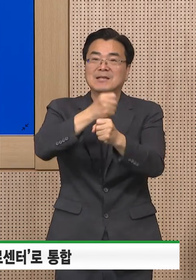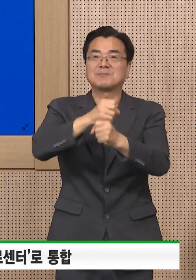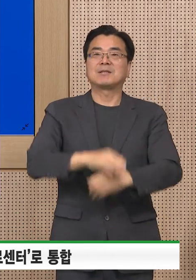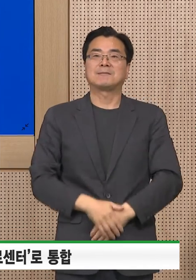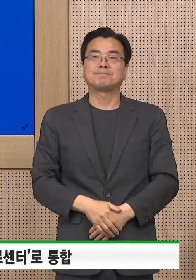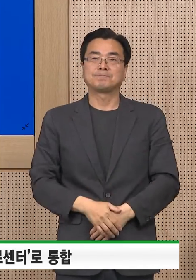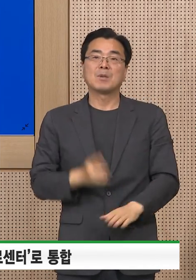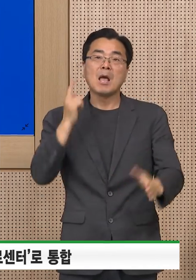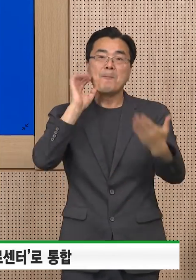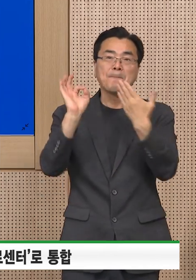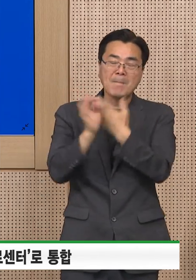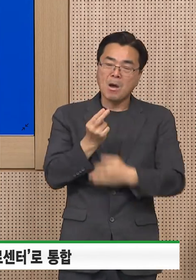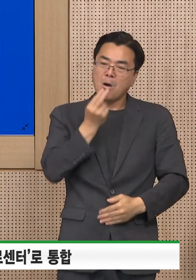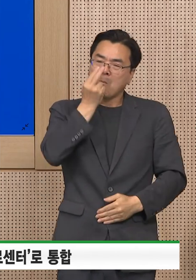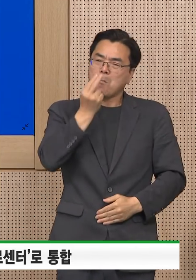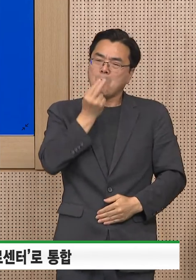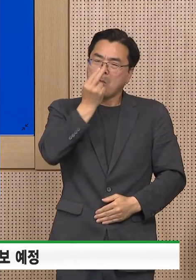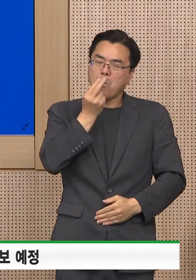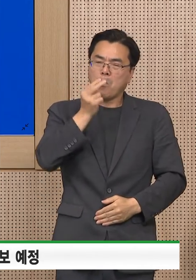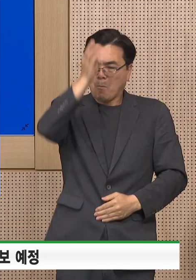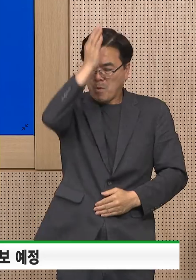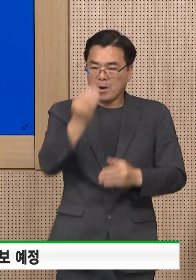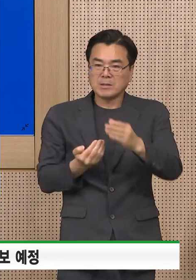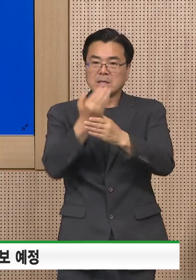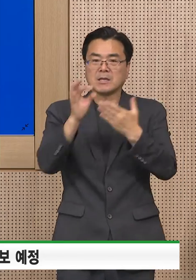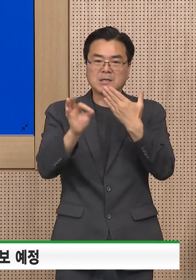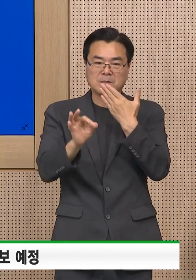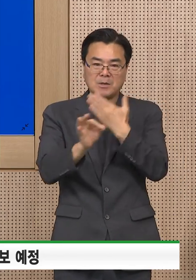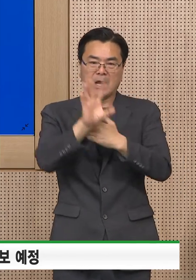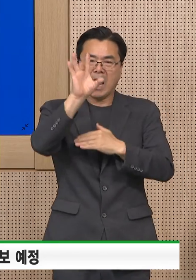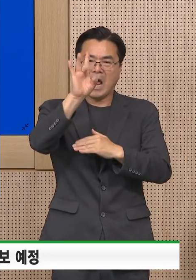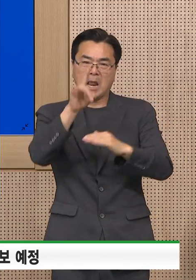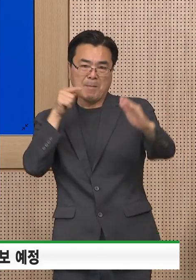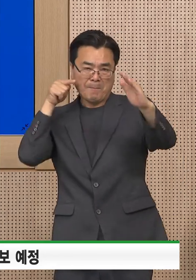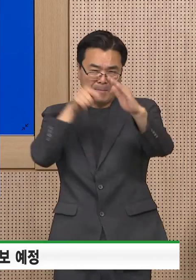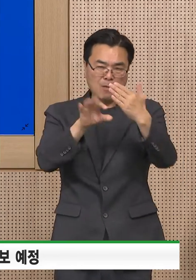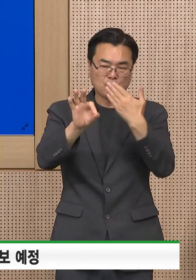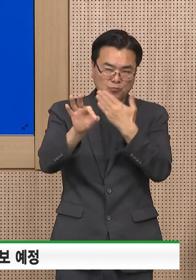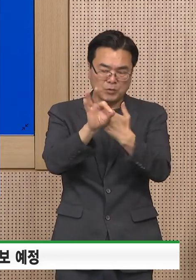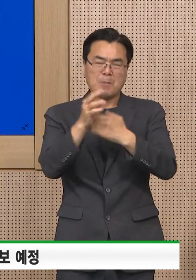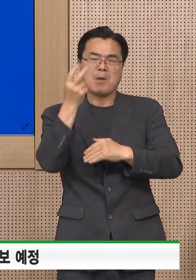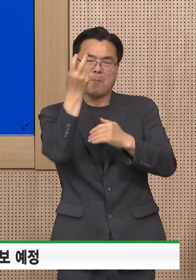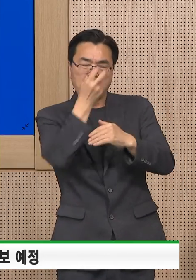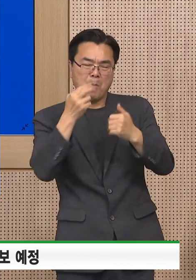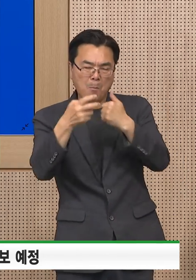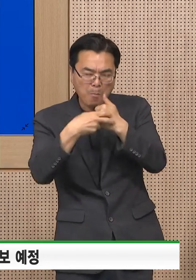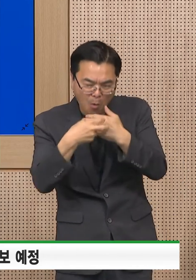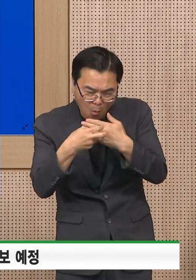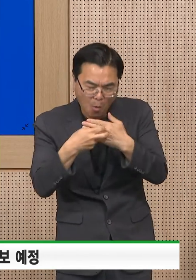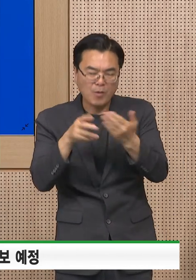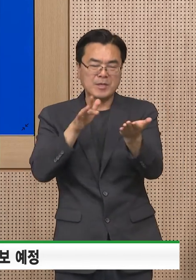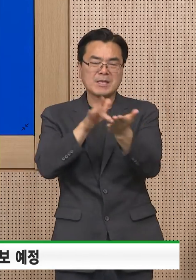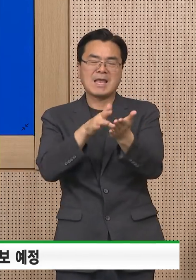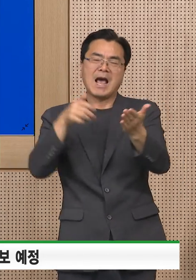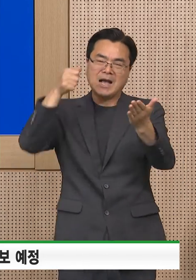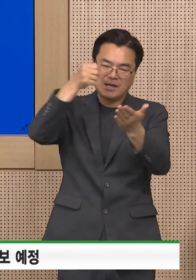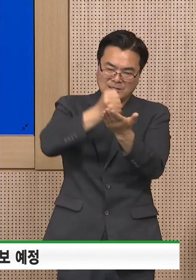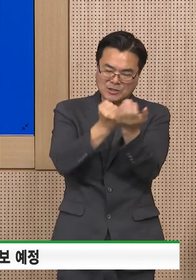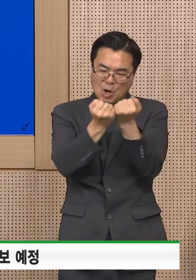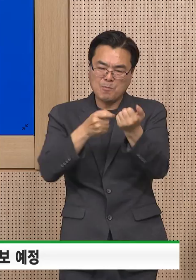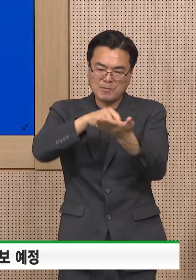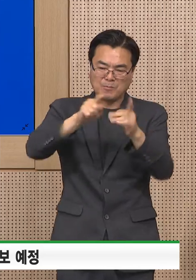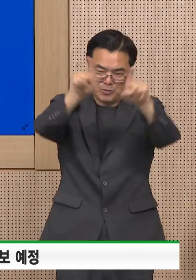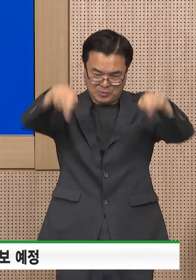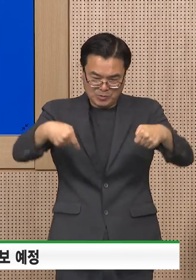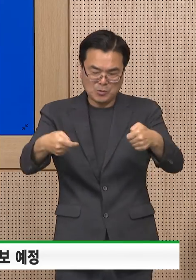또한 호흡기 환자진료센터 중 원스톱 진료기관을 운영하여 한 곳에서 검사, 진료, 코로나19 치료제 처방까지 모두